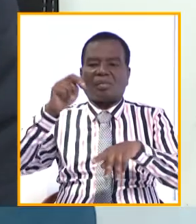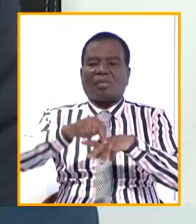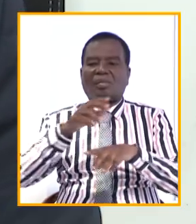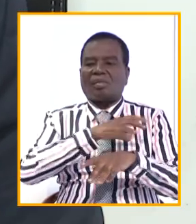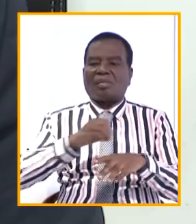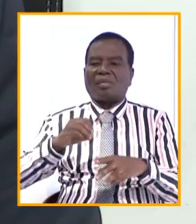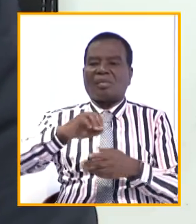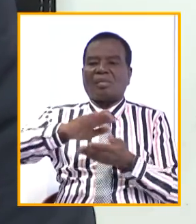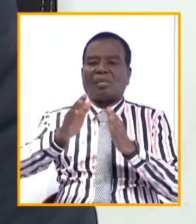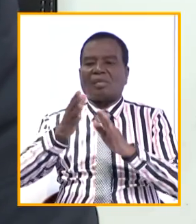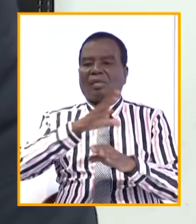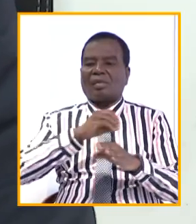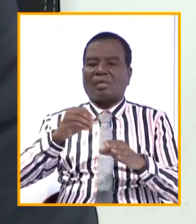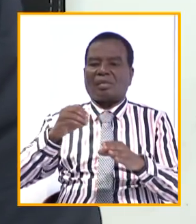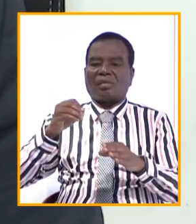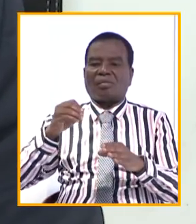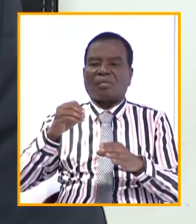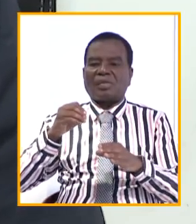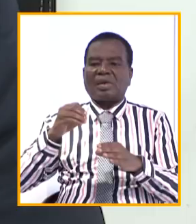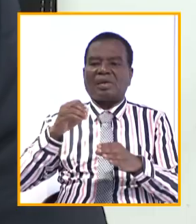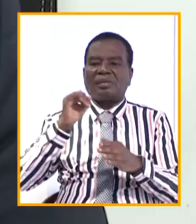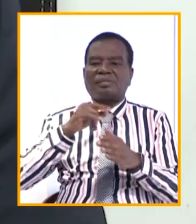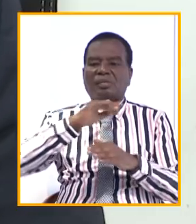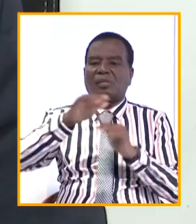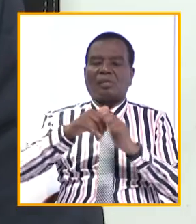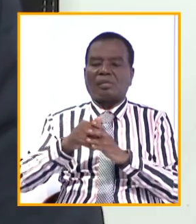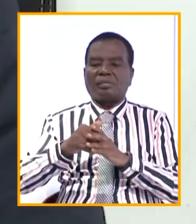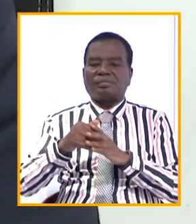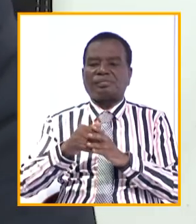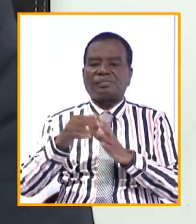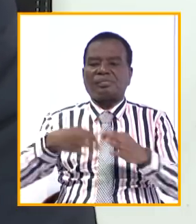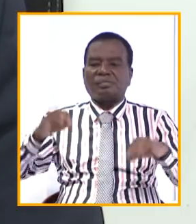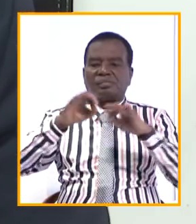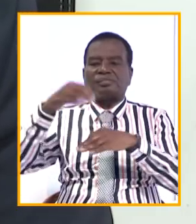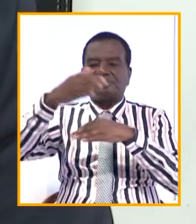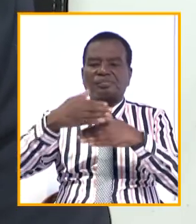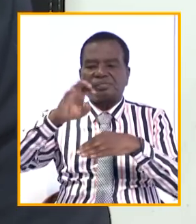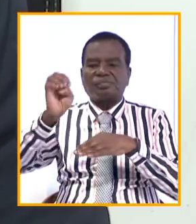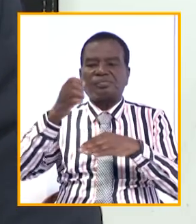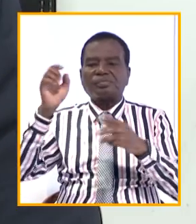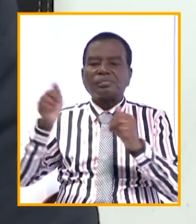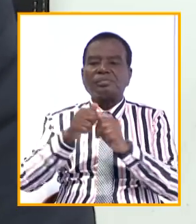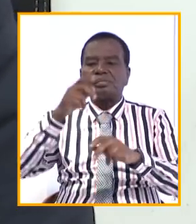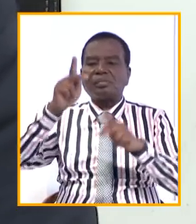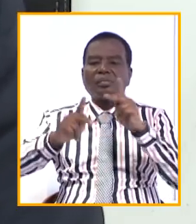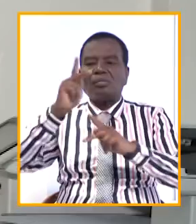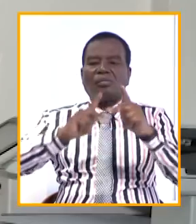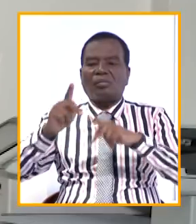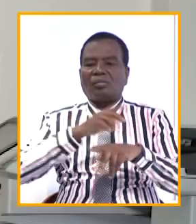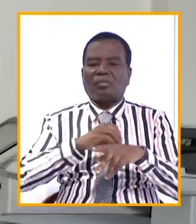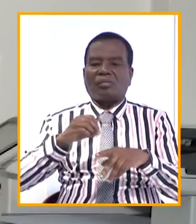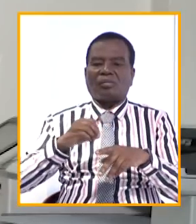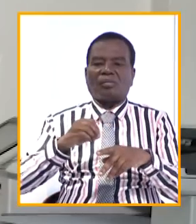Quelle est la redevabilité que vous devez à ces populations? C'est tous ces ensembles de valeurs, de proximité vis-à-vis de la population qui déterminent le choix de